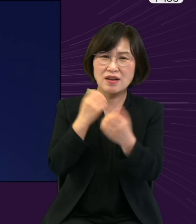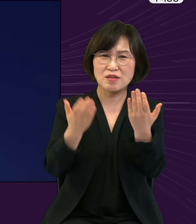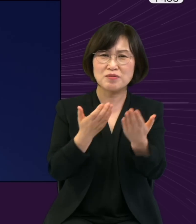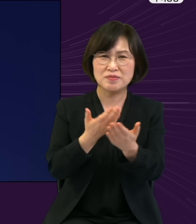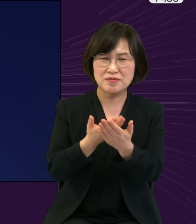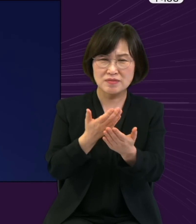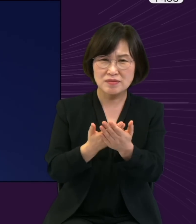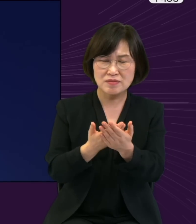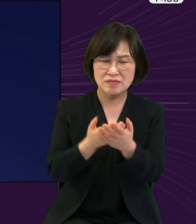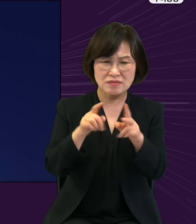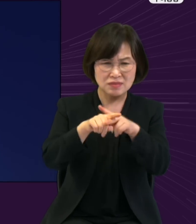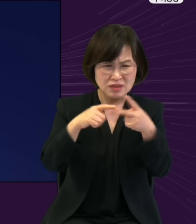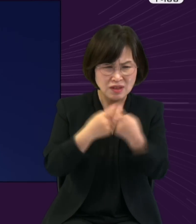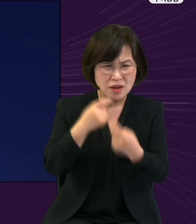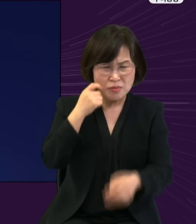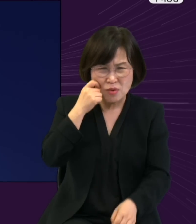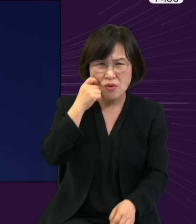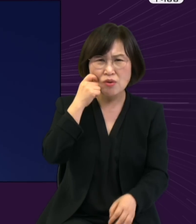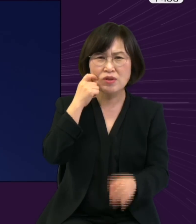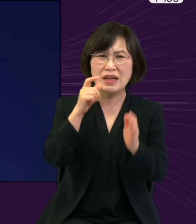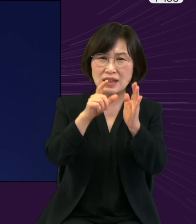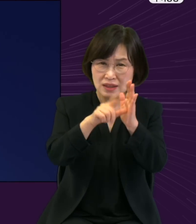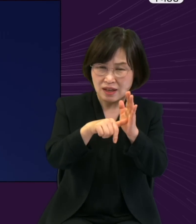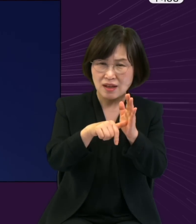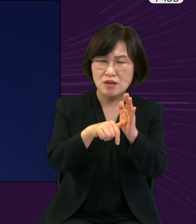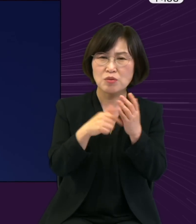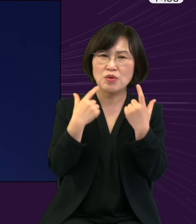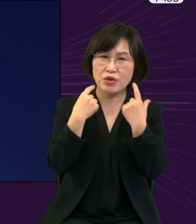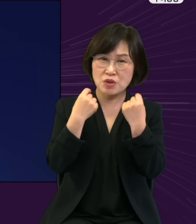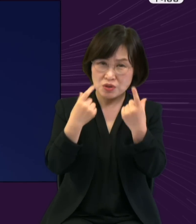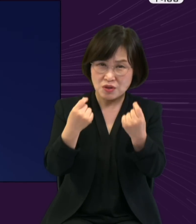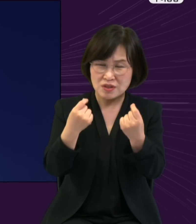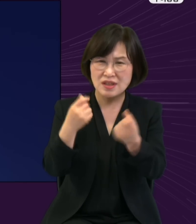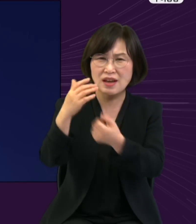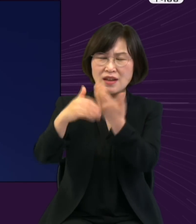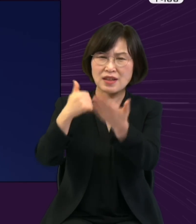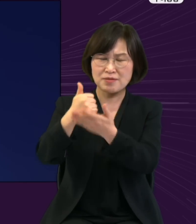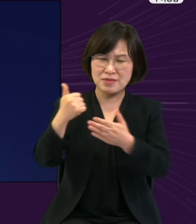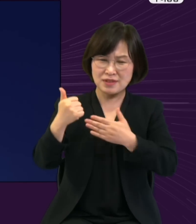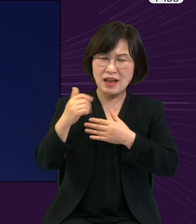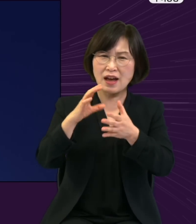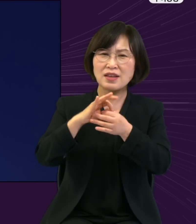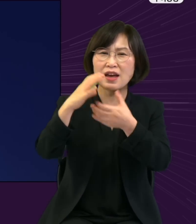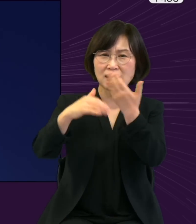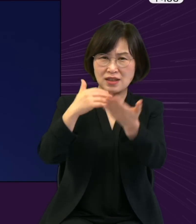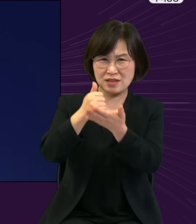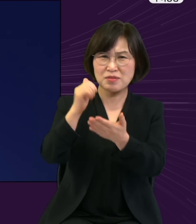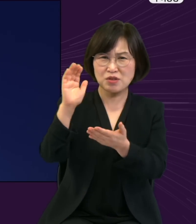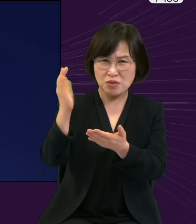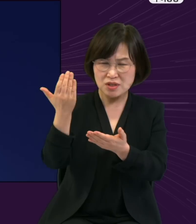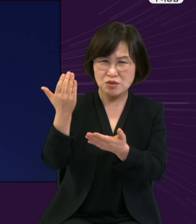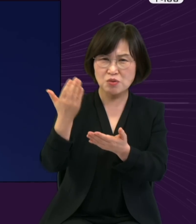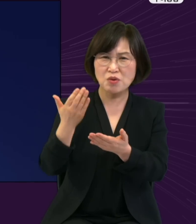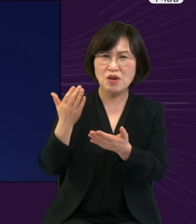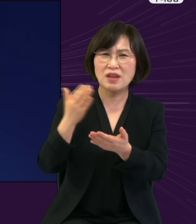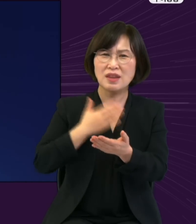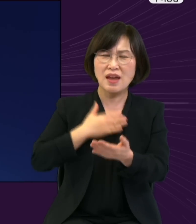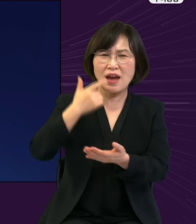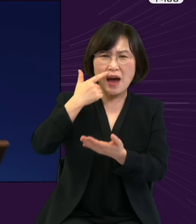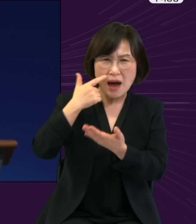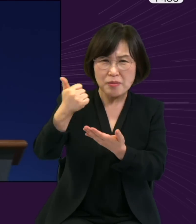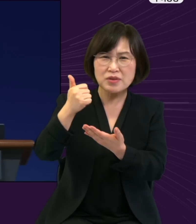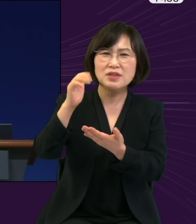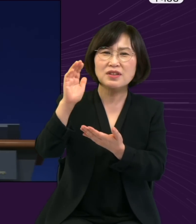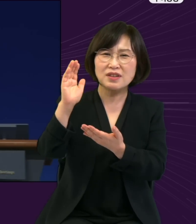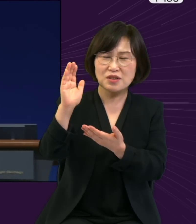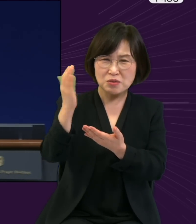이해할 수 없을지라도 여전히 하나님은 나의 하나님이시고 여전히 하나님은 나의 아버지가